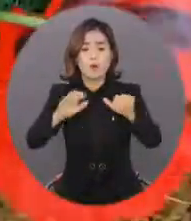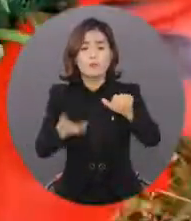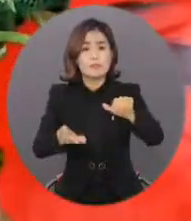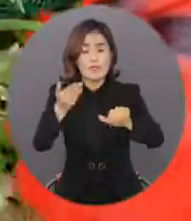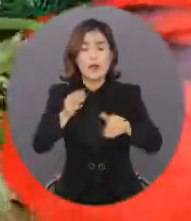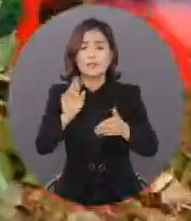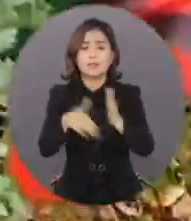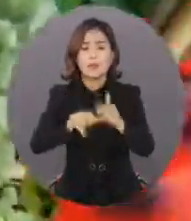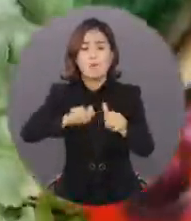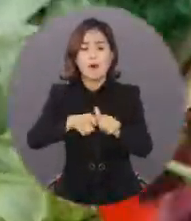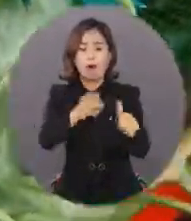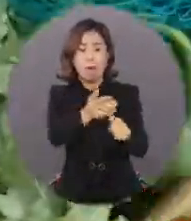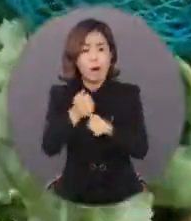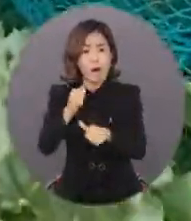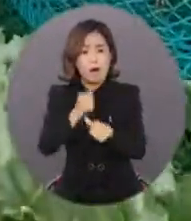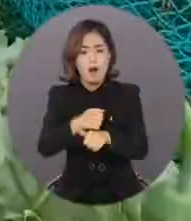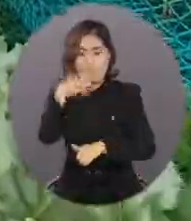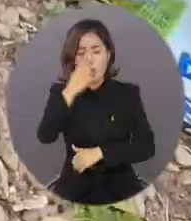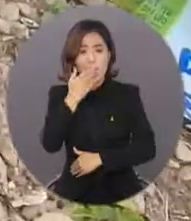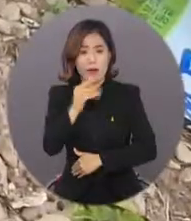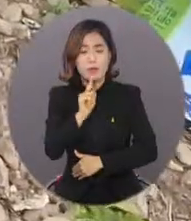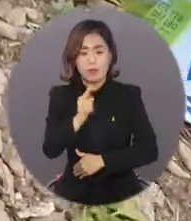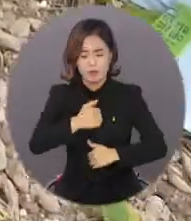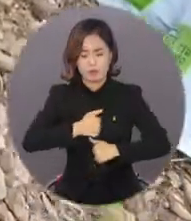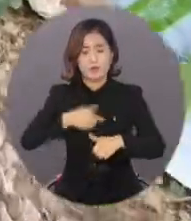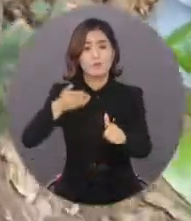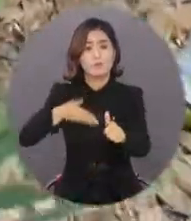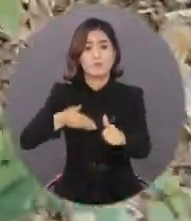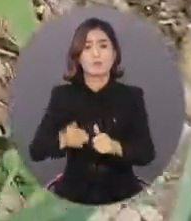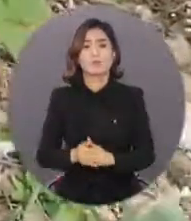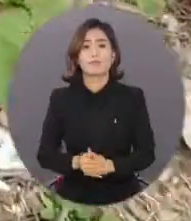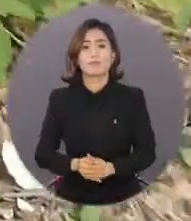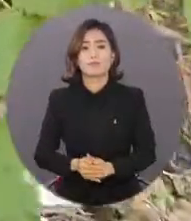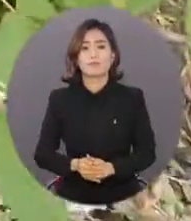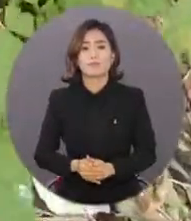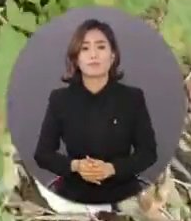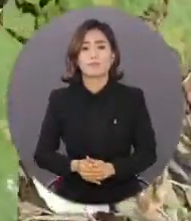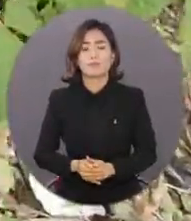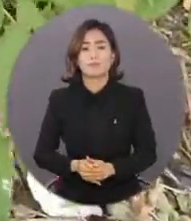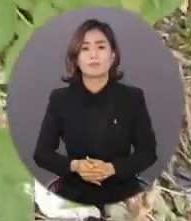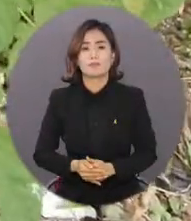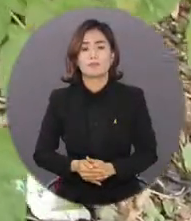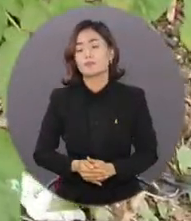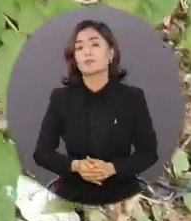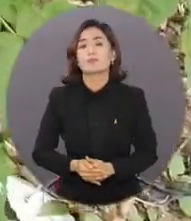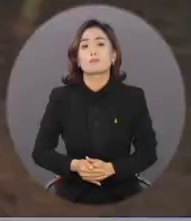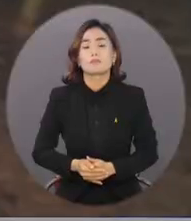이상일 경우에는 형사 입건돼 수사 대상이 될 수 있다며 주의를 당부했습니다. MBC 뉴스 조희원입니다.